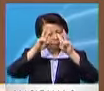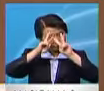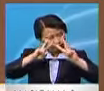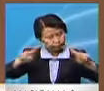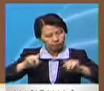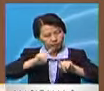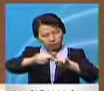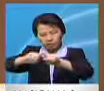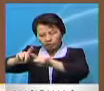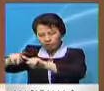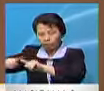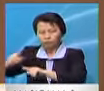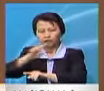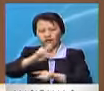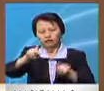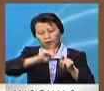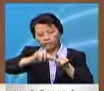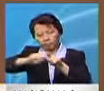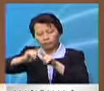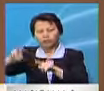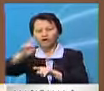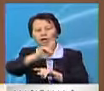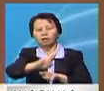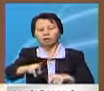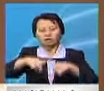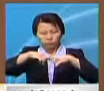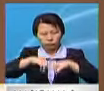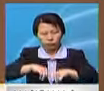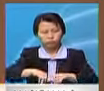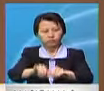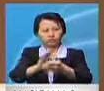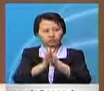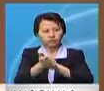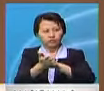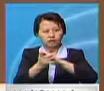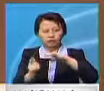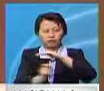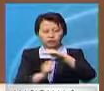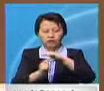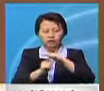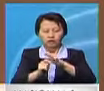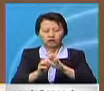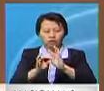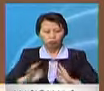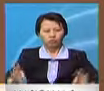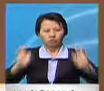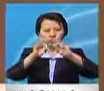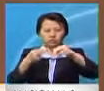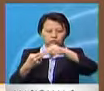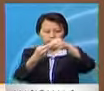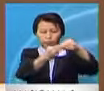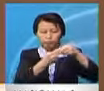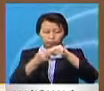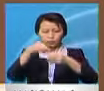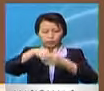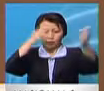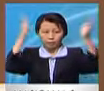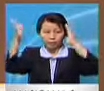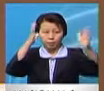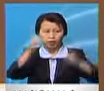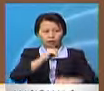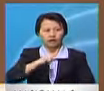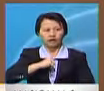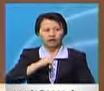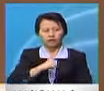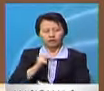keharmonian kepelbagaian agama ini terus menjadi teras utama perpaduan di negara kita, dan ahli-ahli psikologi